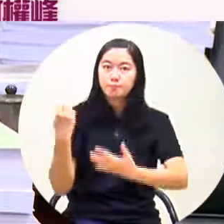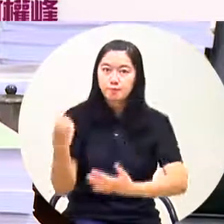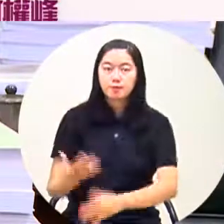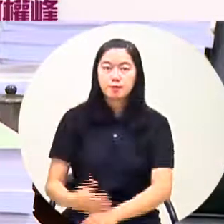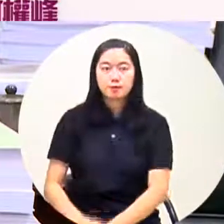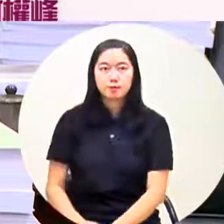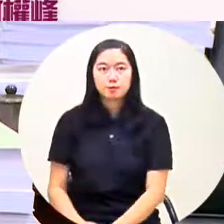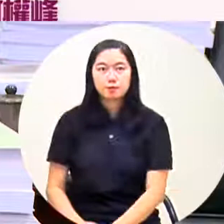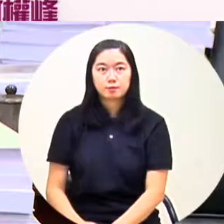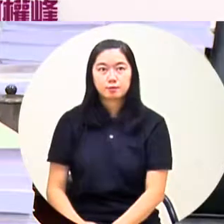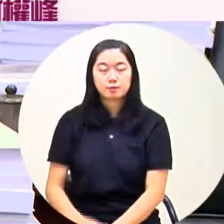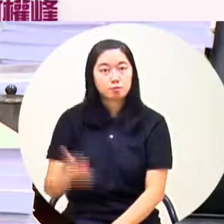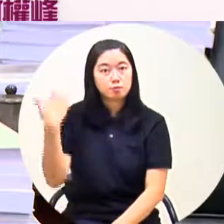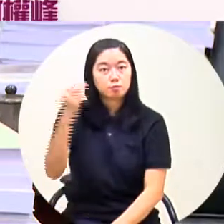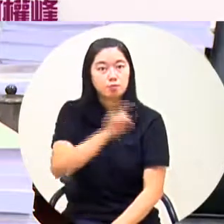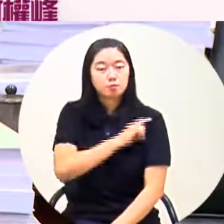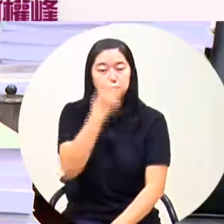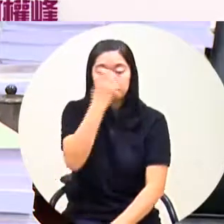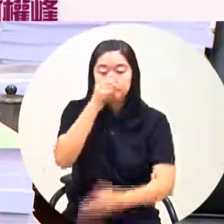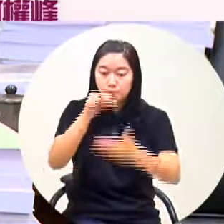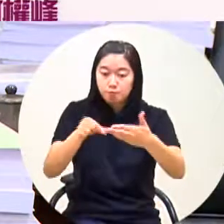前通过的自治条例，我们将在